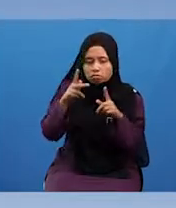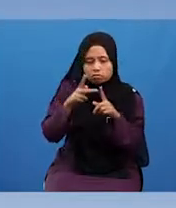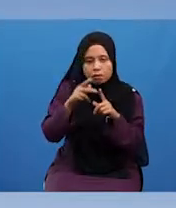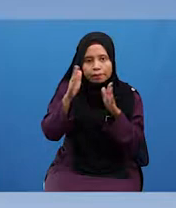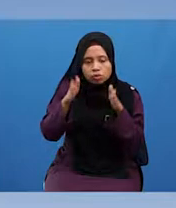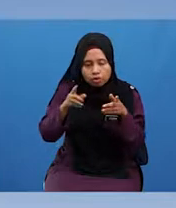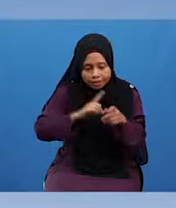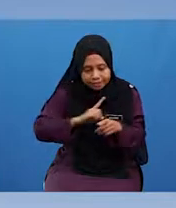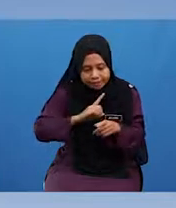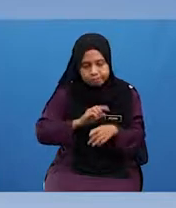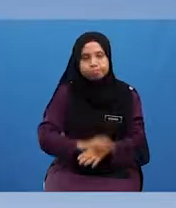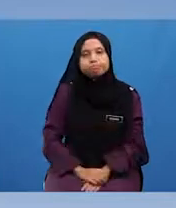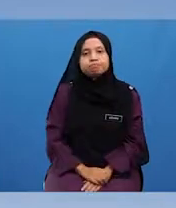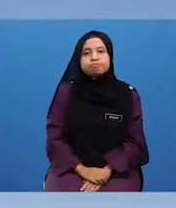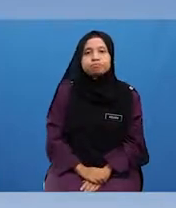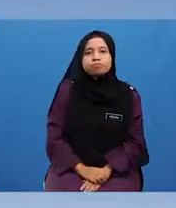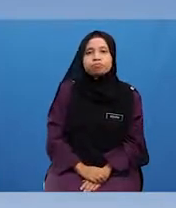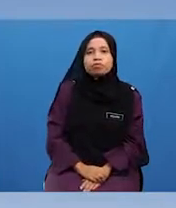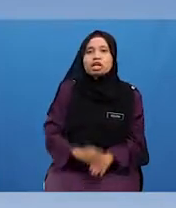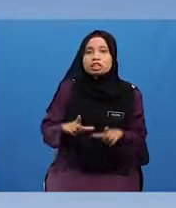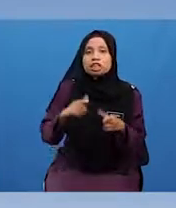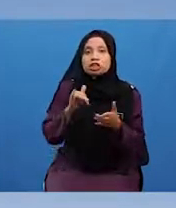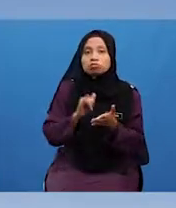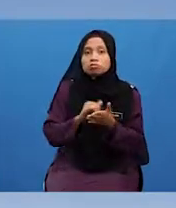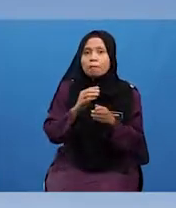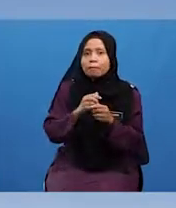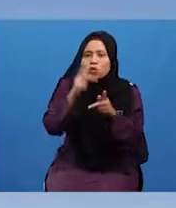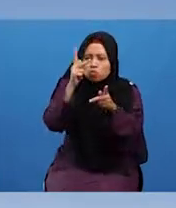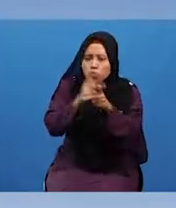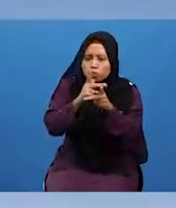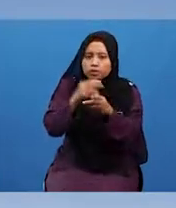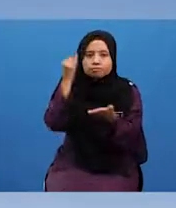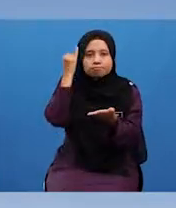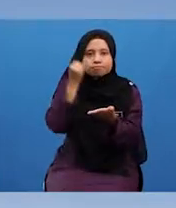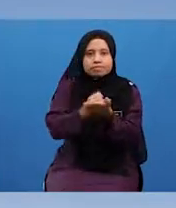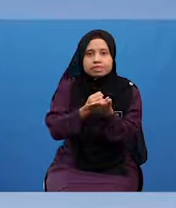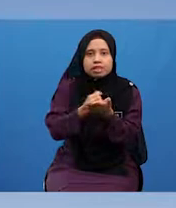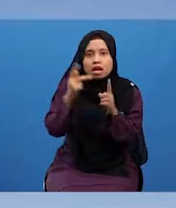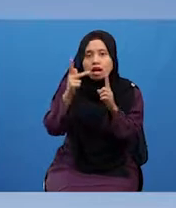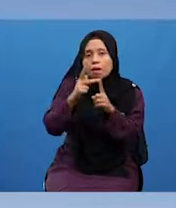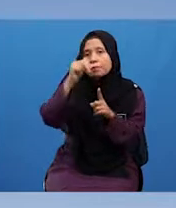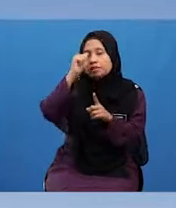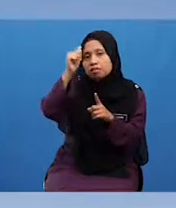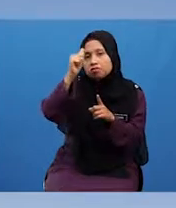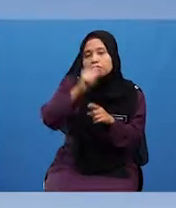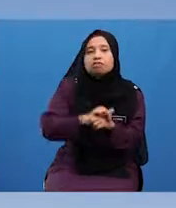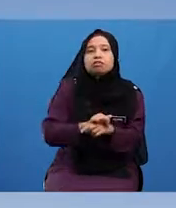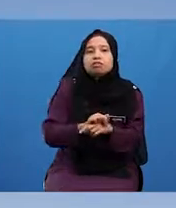kepada setiap orang Islam. Selain solat dapat mengukuhkan keimanan kepada Allah